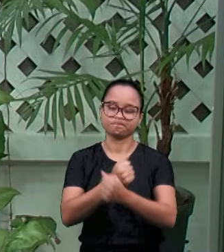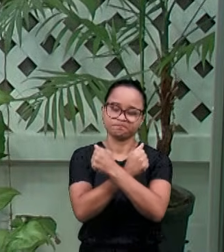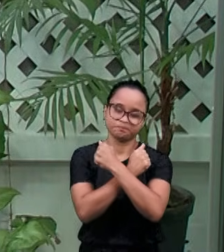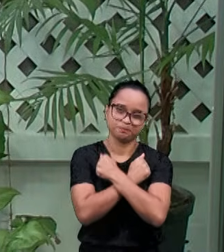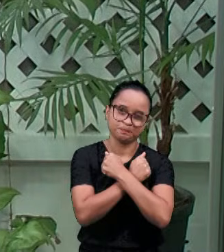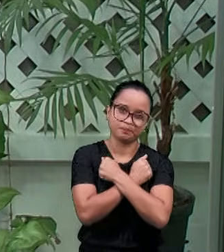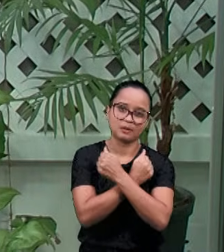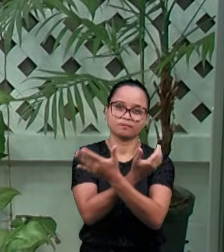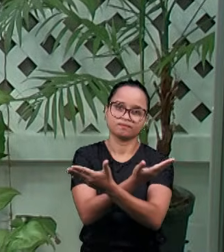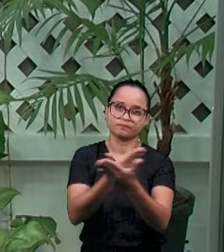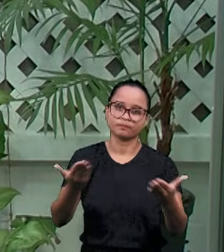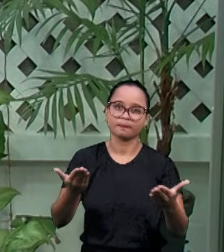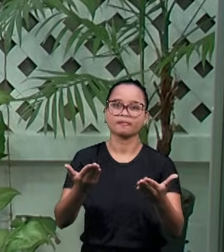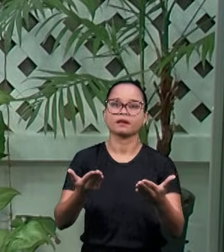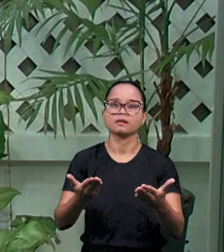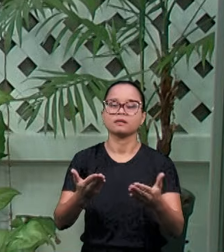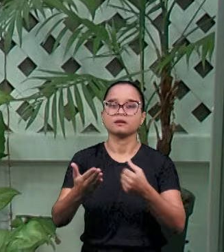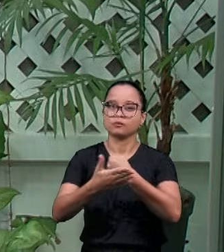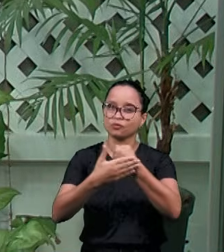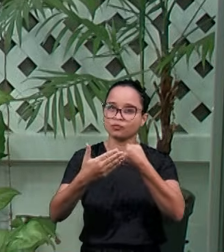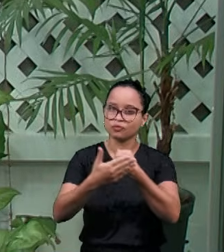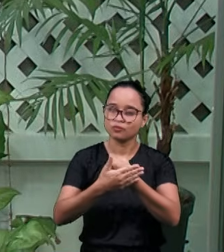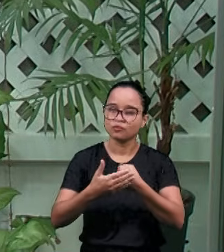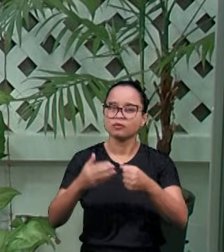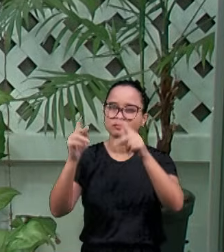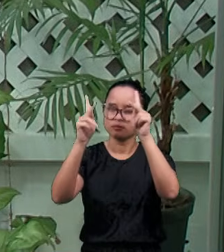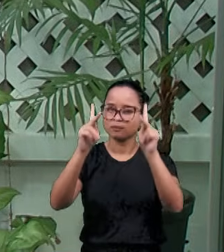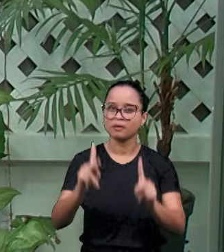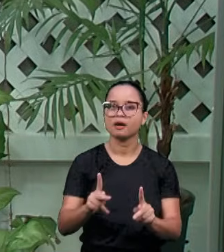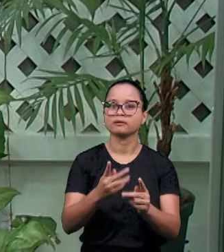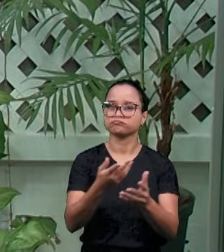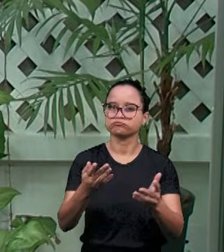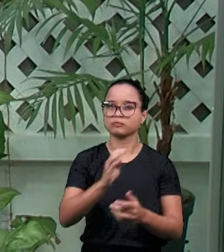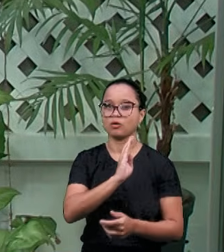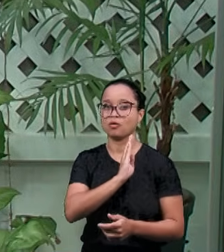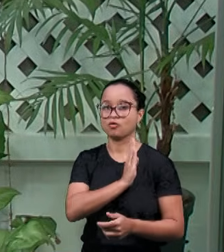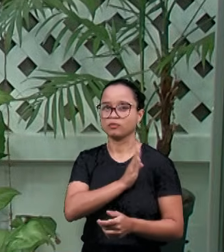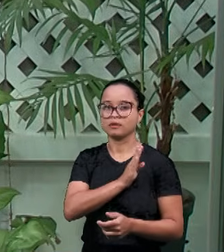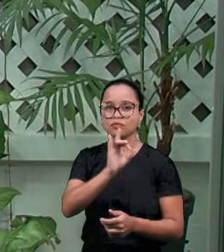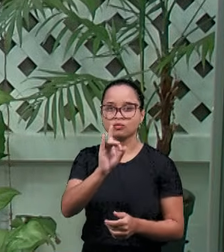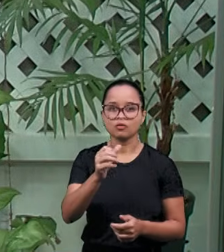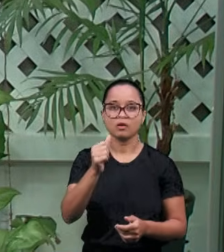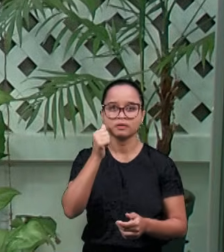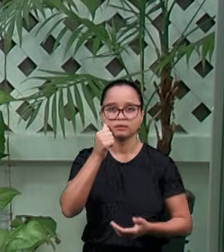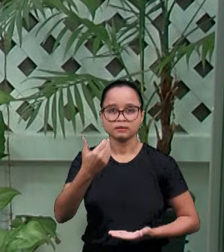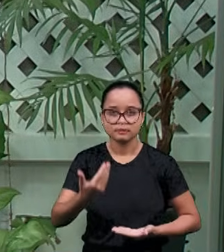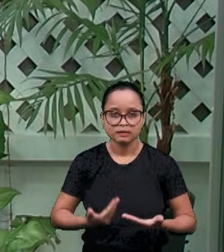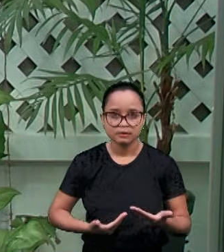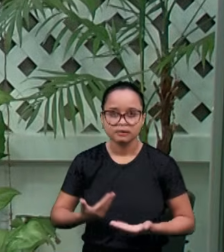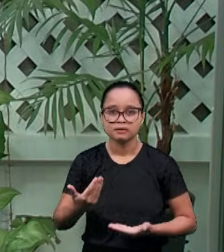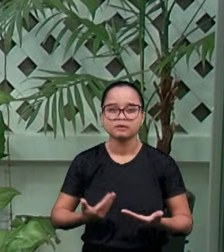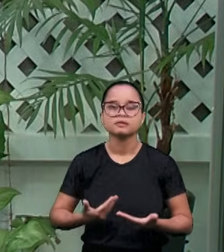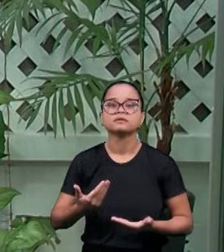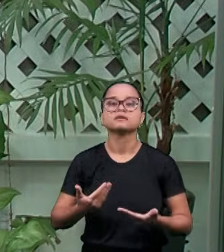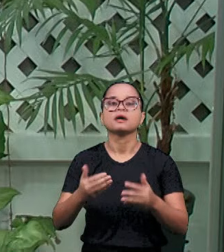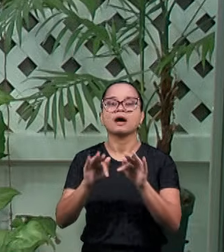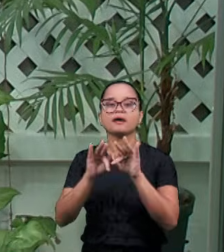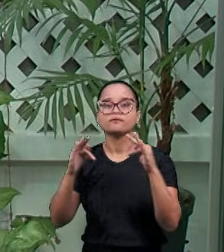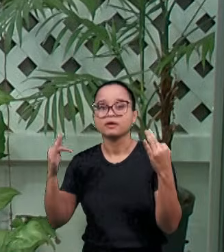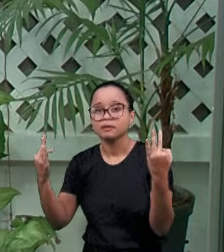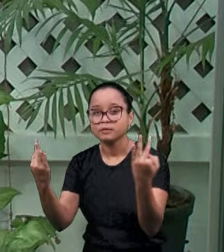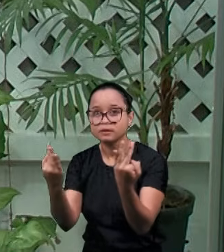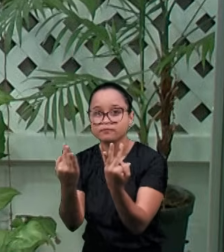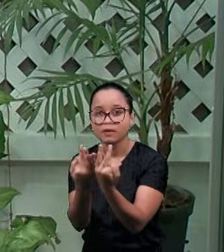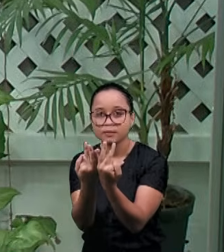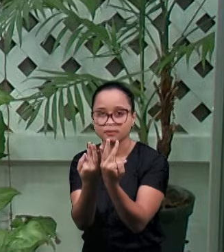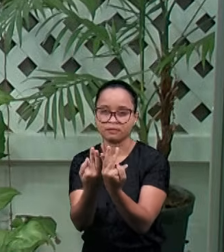salutation fraternelle en souhaitant la consolation, la paix à tous les cœurs, pas seulement de la sœur, de la famille, pas seulement la